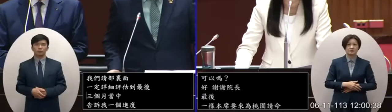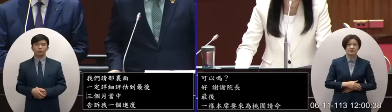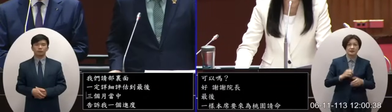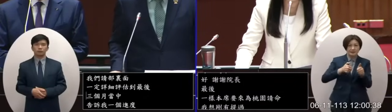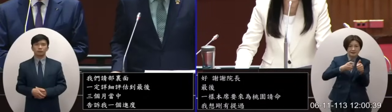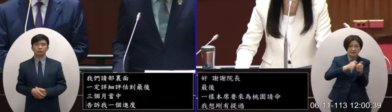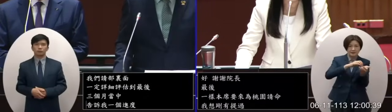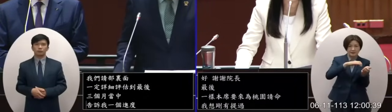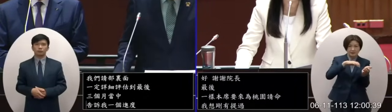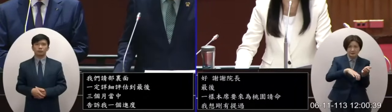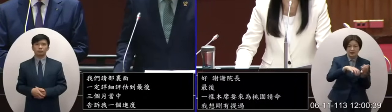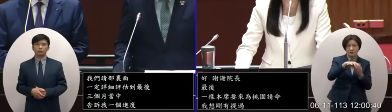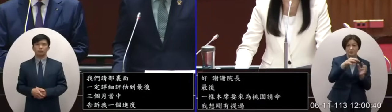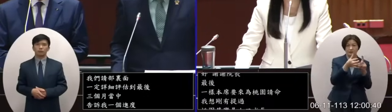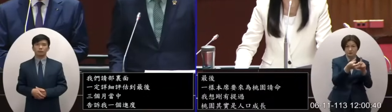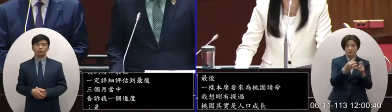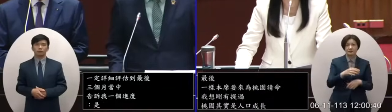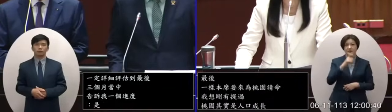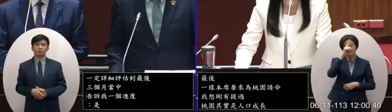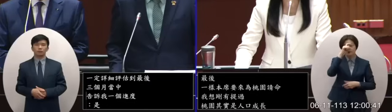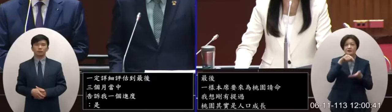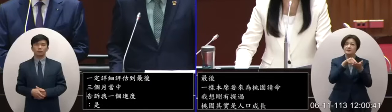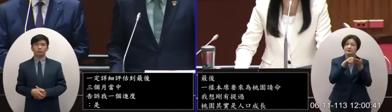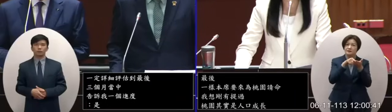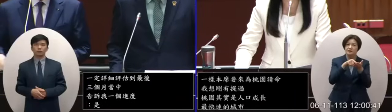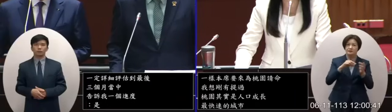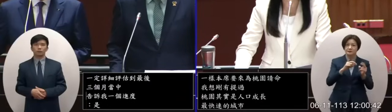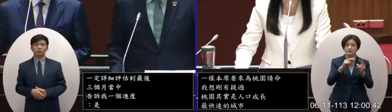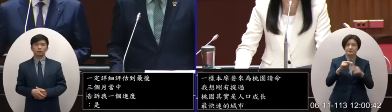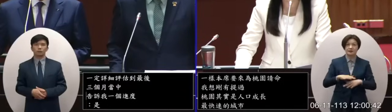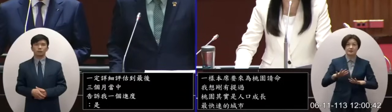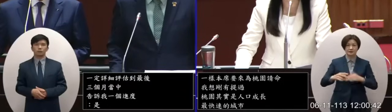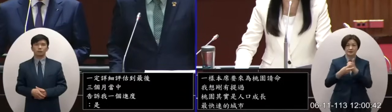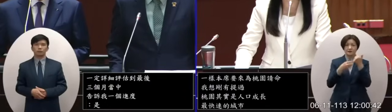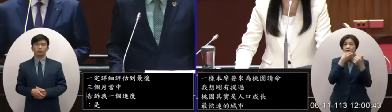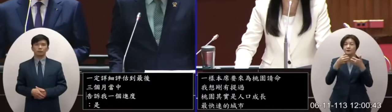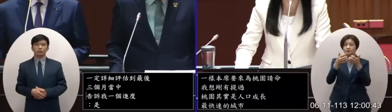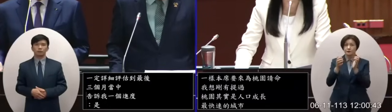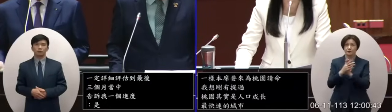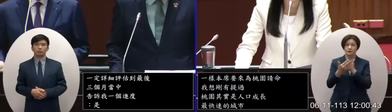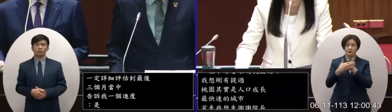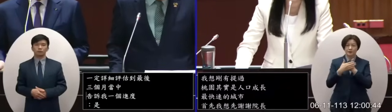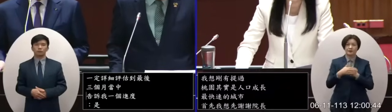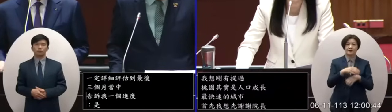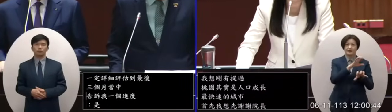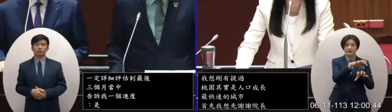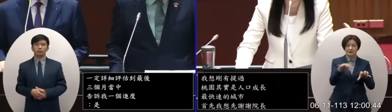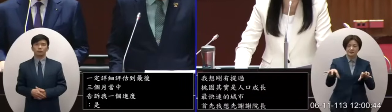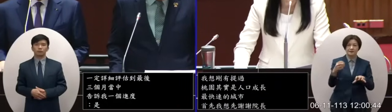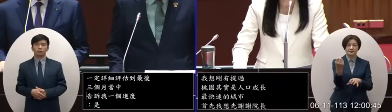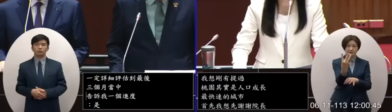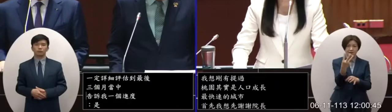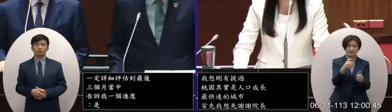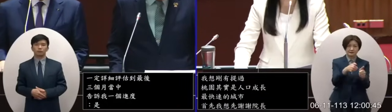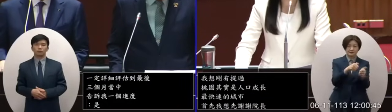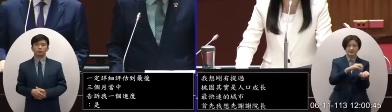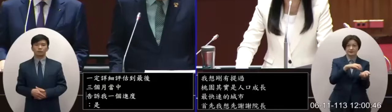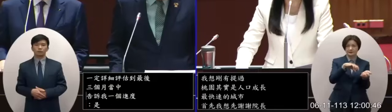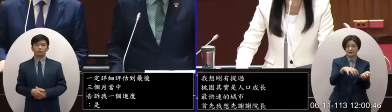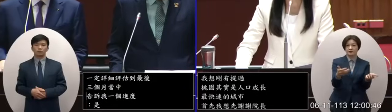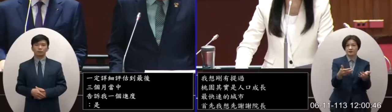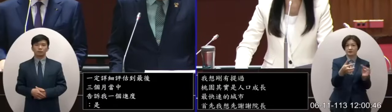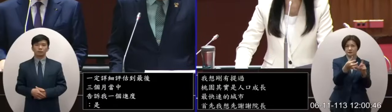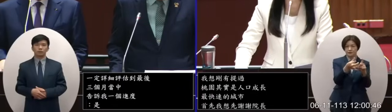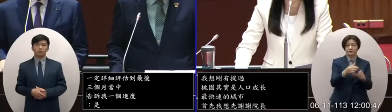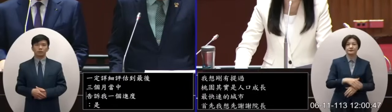区，我们一直在争取要能够调整哦。那这一次卫福部也调整了，我们现在变成三个次医疗区。那另外也